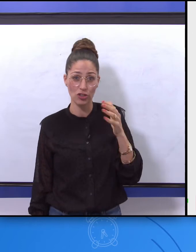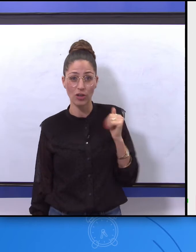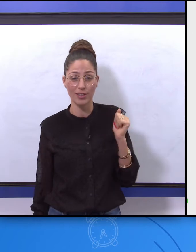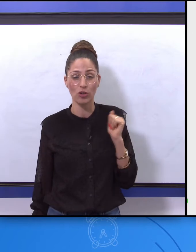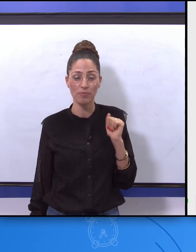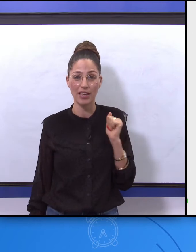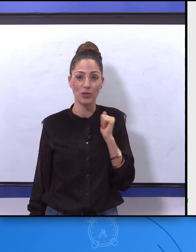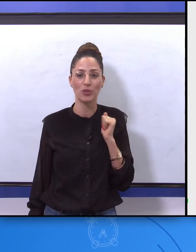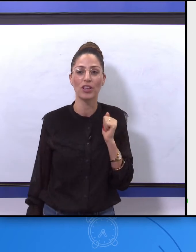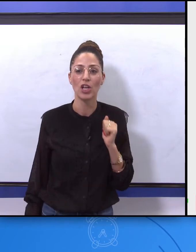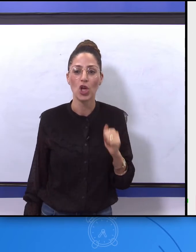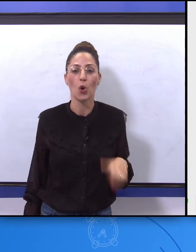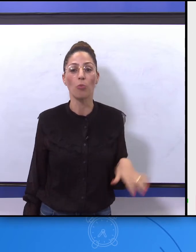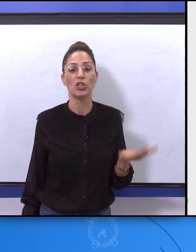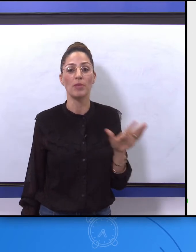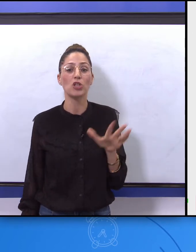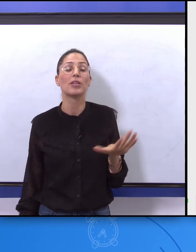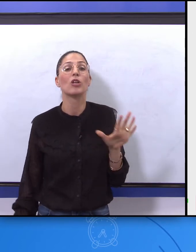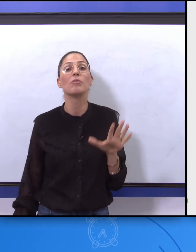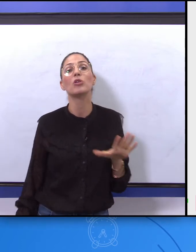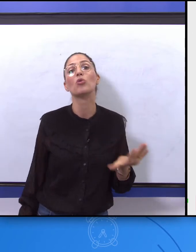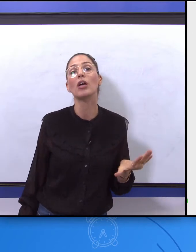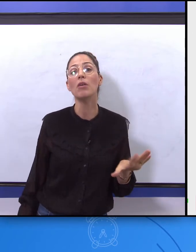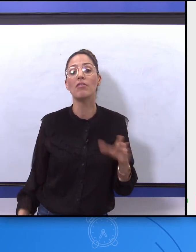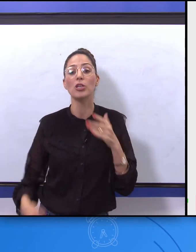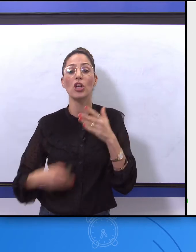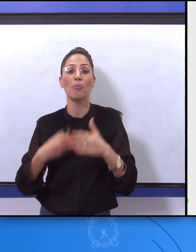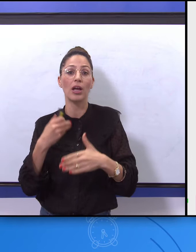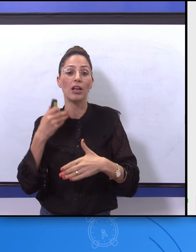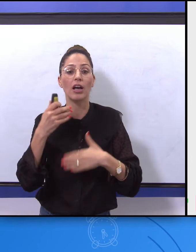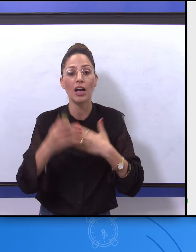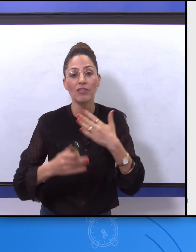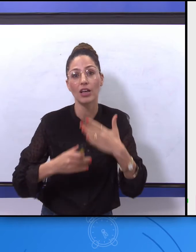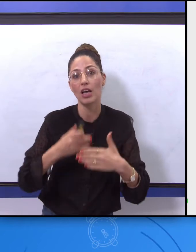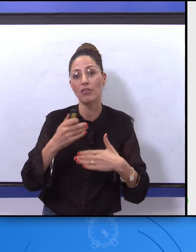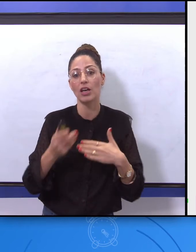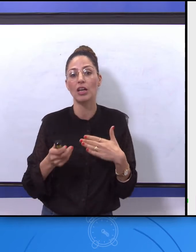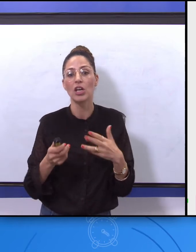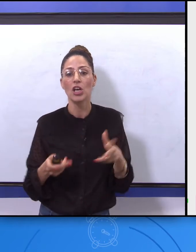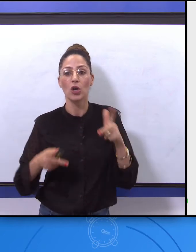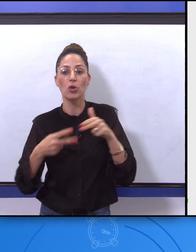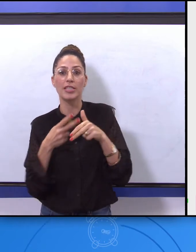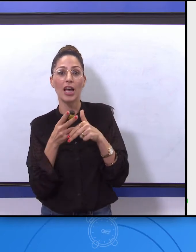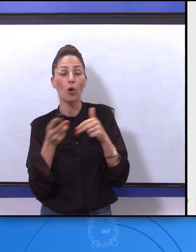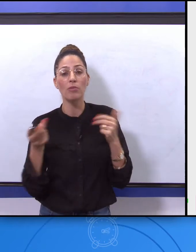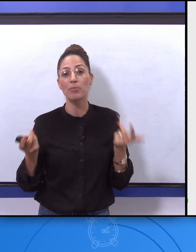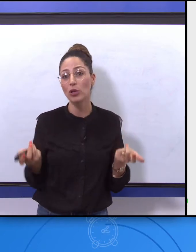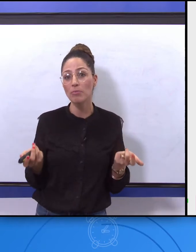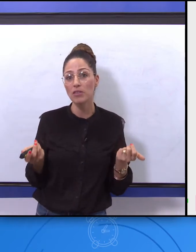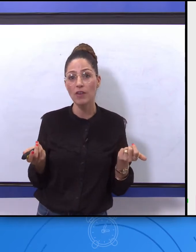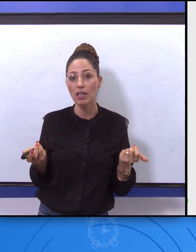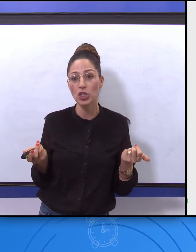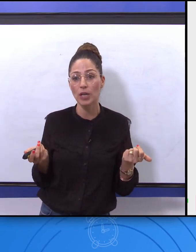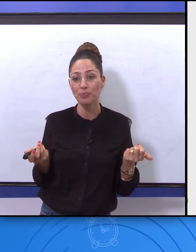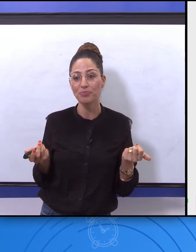את זה כדי שישאר לו זיכרונות מהילדות. הוא משתמש בצילומים הגזורים ומשכפל אחד ואחד ואחד. גוזר ומדביק